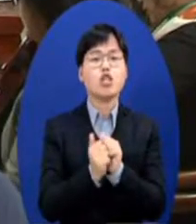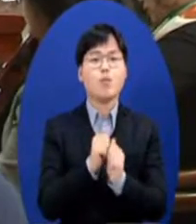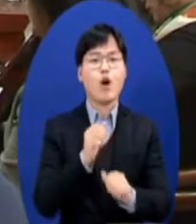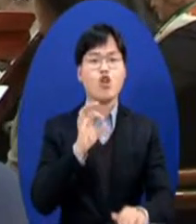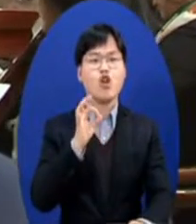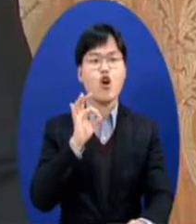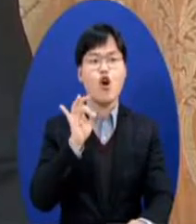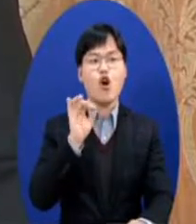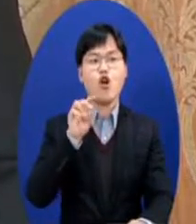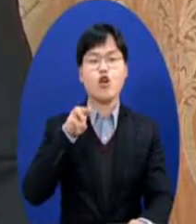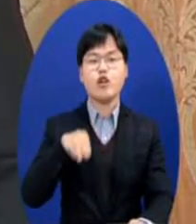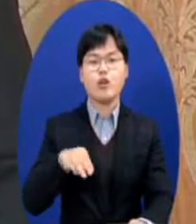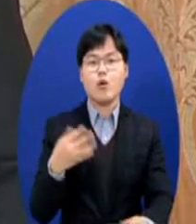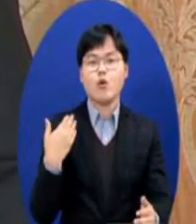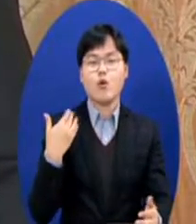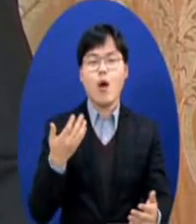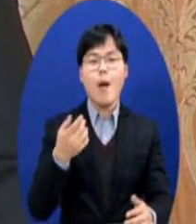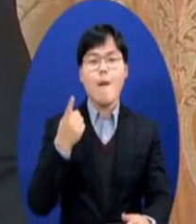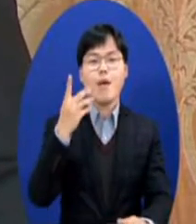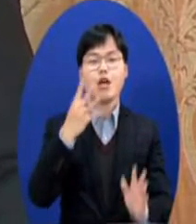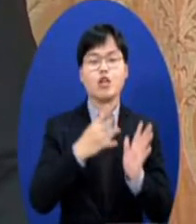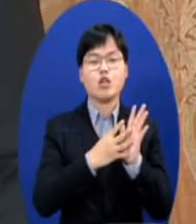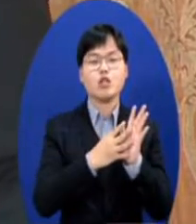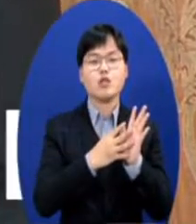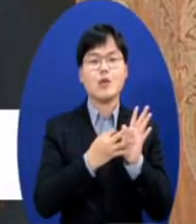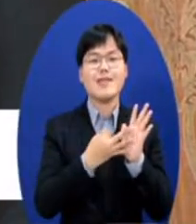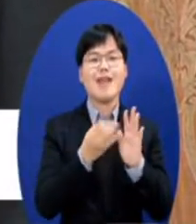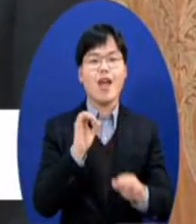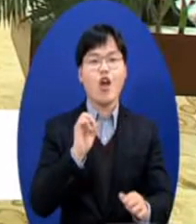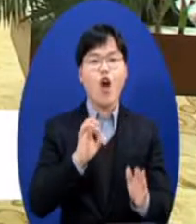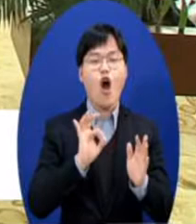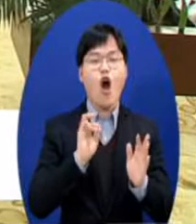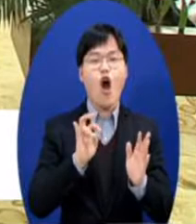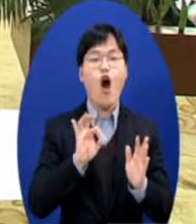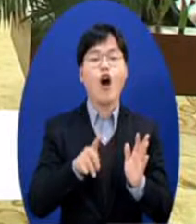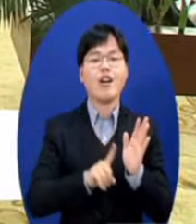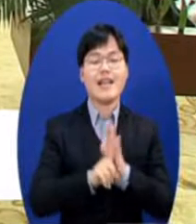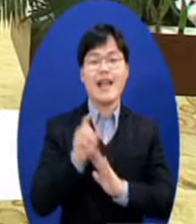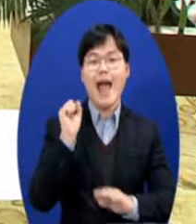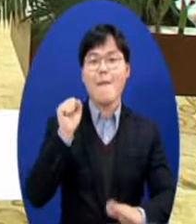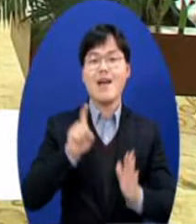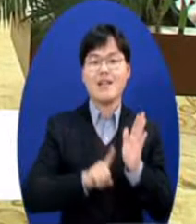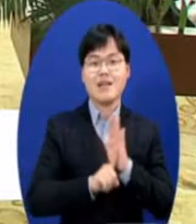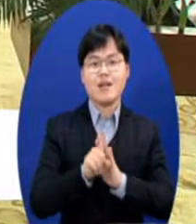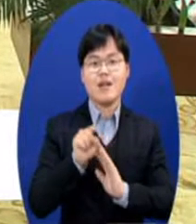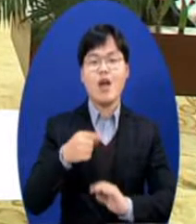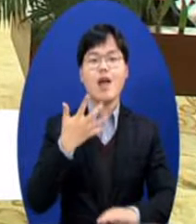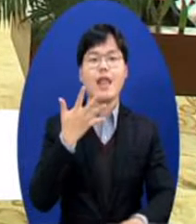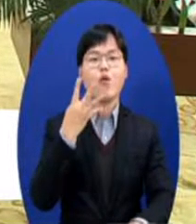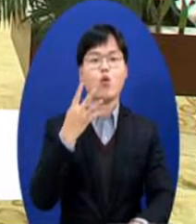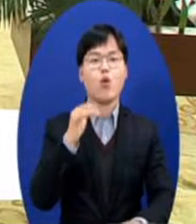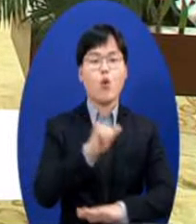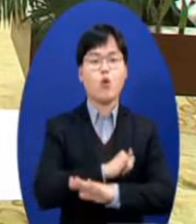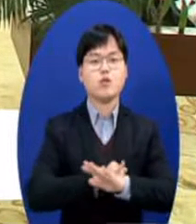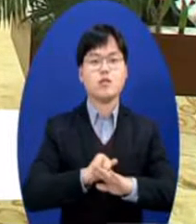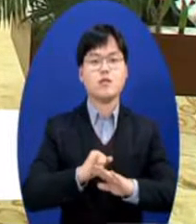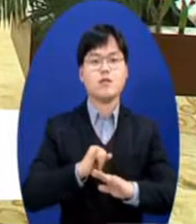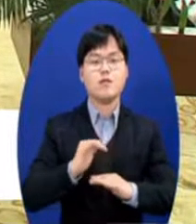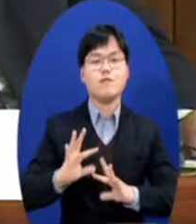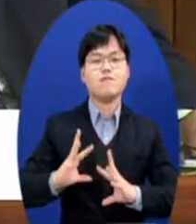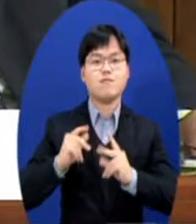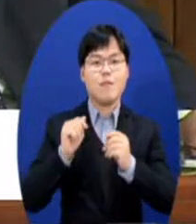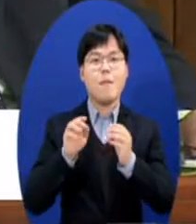Спорт төрөлт бол анх 1980-ад оны үед Америкийн нэгдсэн улсад бий болсон. Одоогоор дэлхийн 54 улс орнд хөгжиж байна.